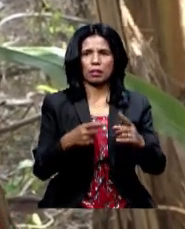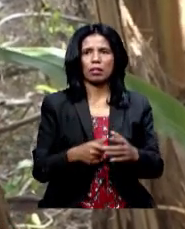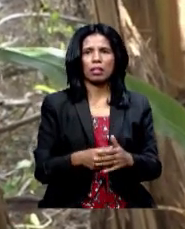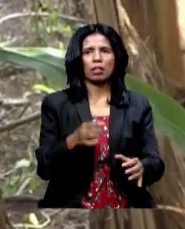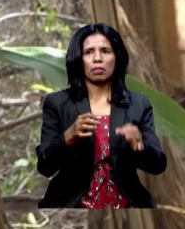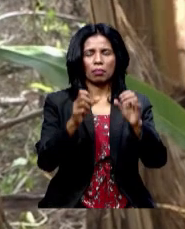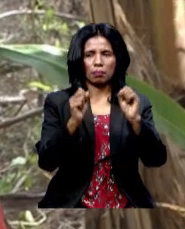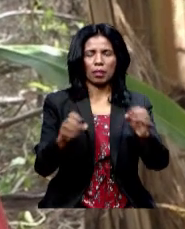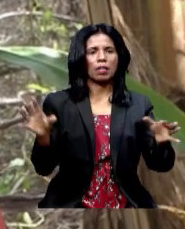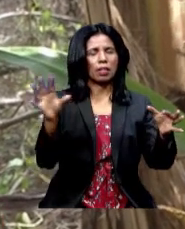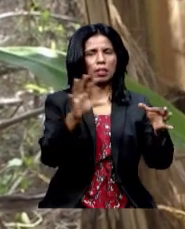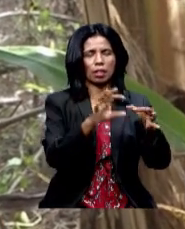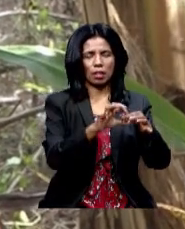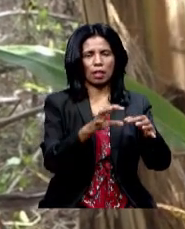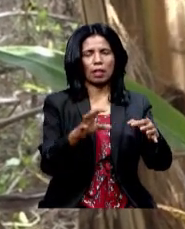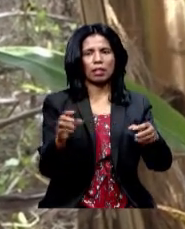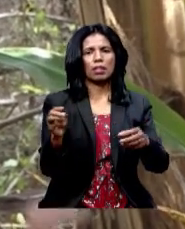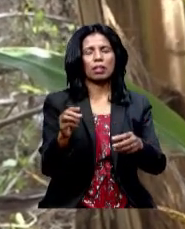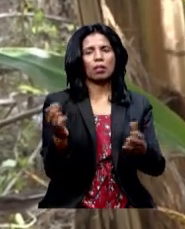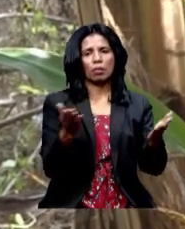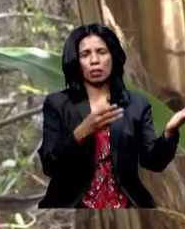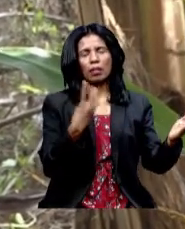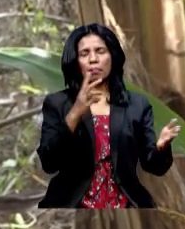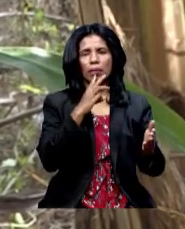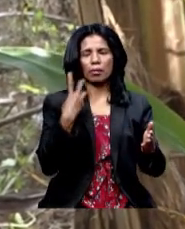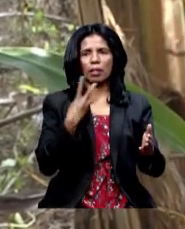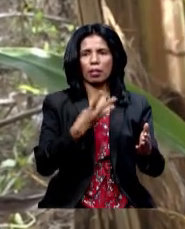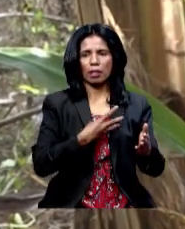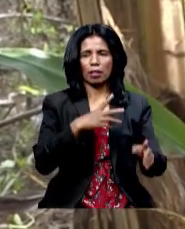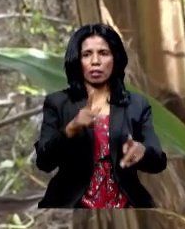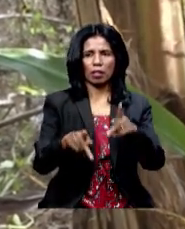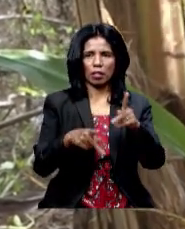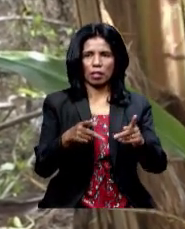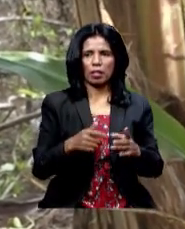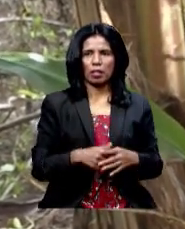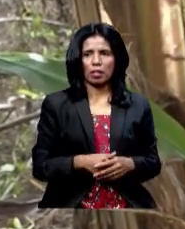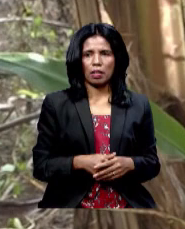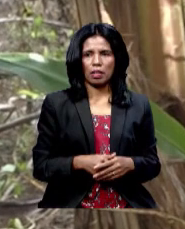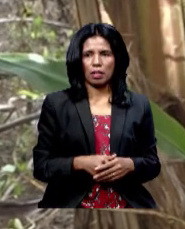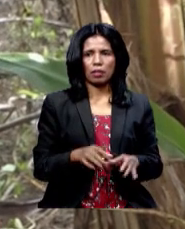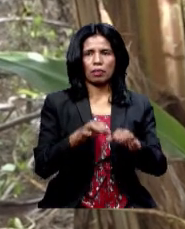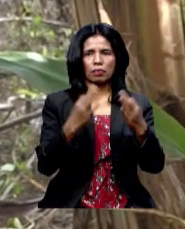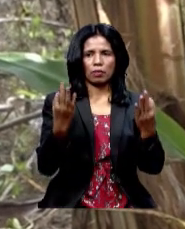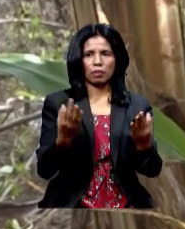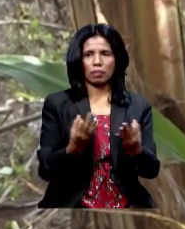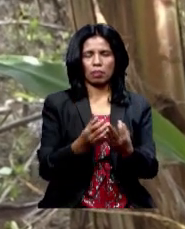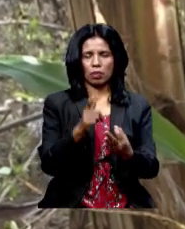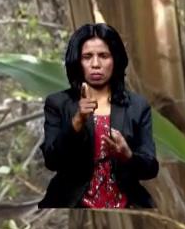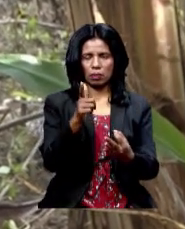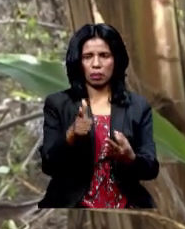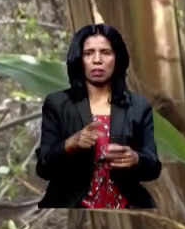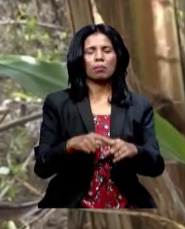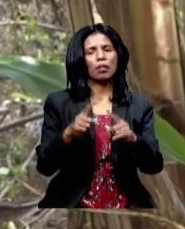karik liga be ba amnya bairo, tamba ami hiane ba kum dade ma jume iha umakain ruanolu,